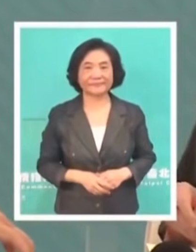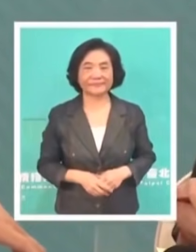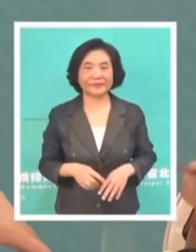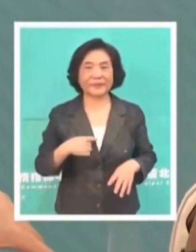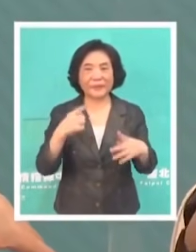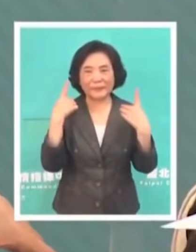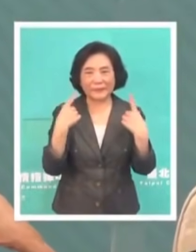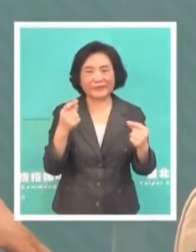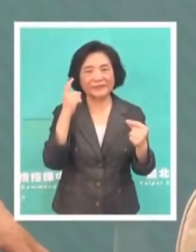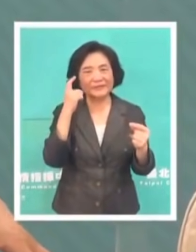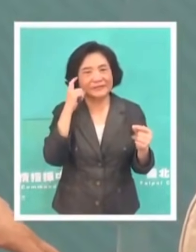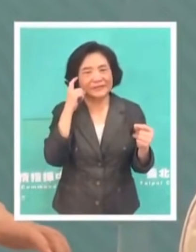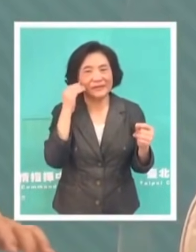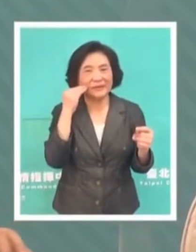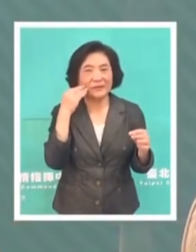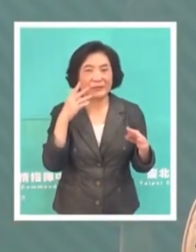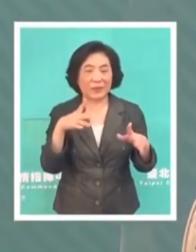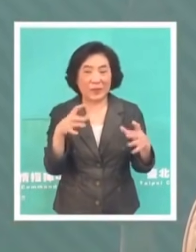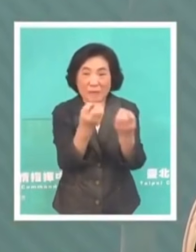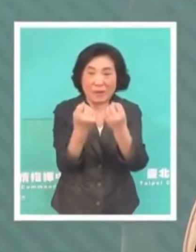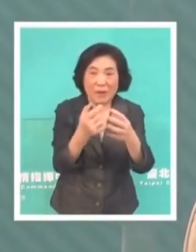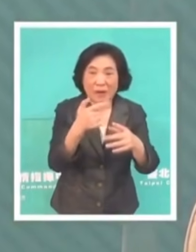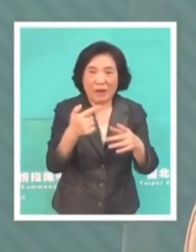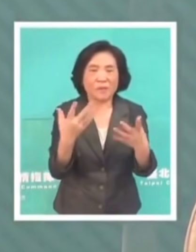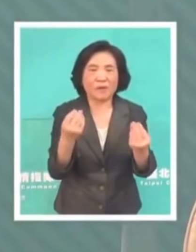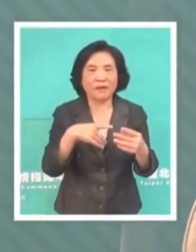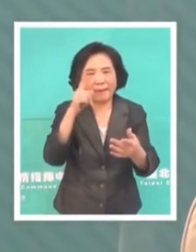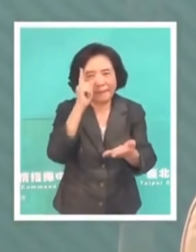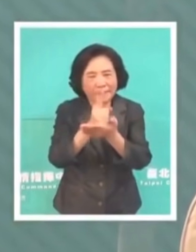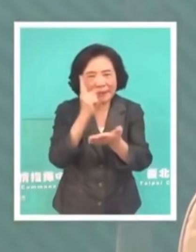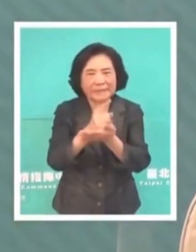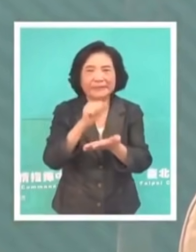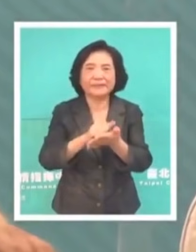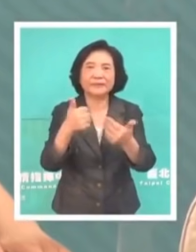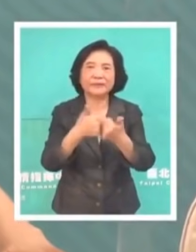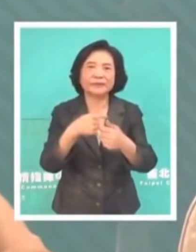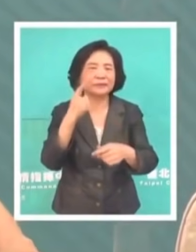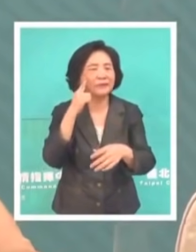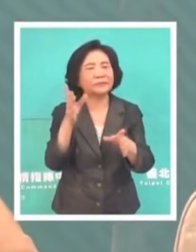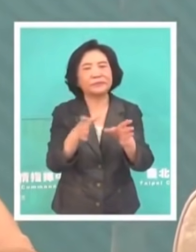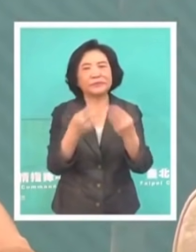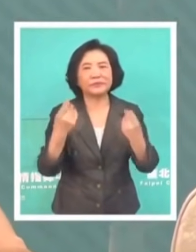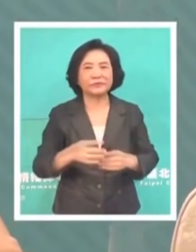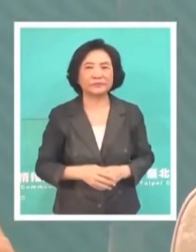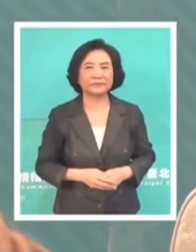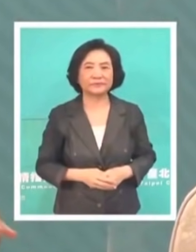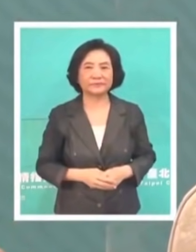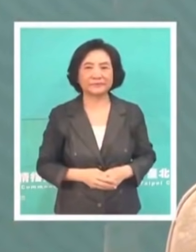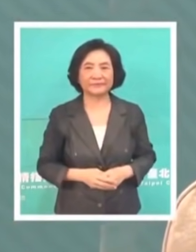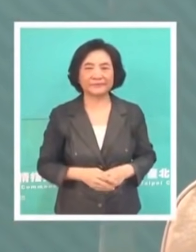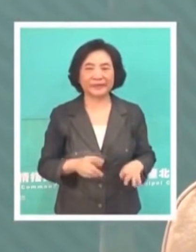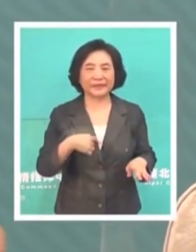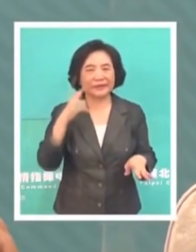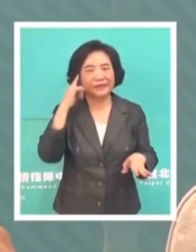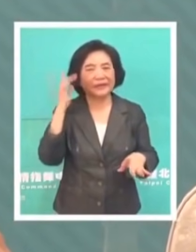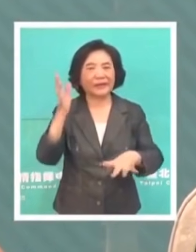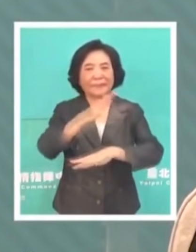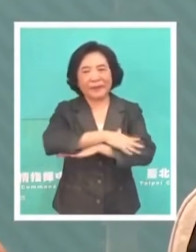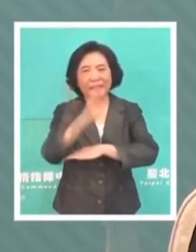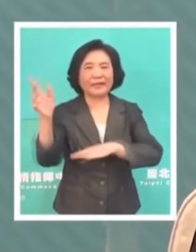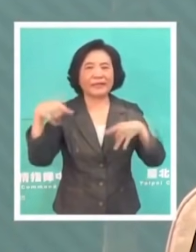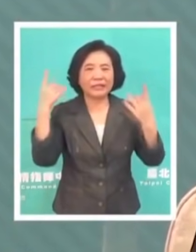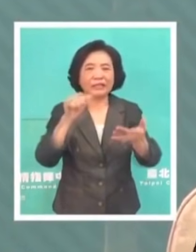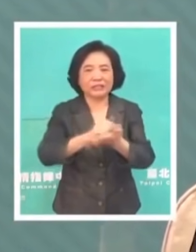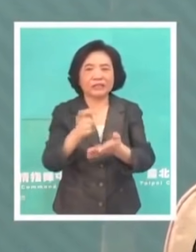本来说如果没有大事情以上不需要每天开记者会，不过常常媒体的报道实在是